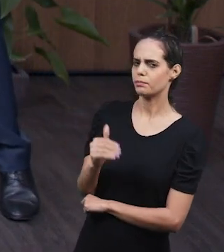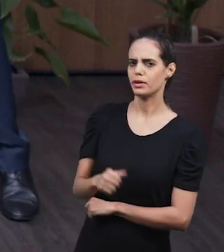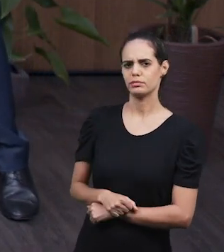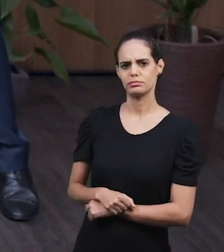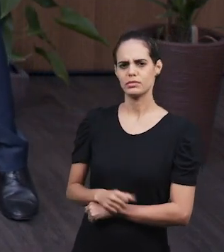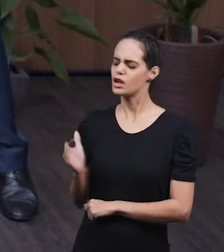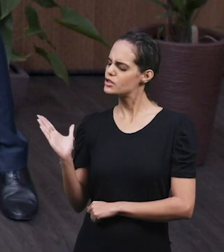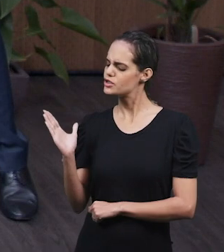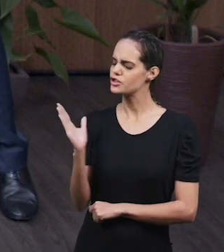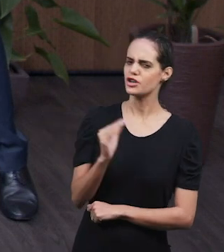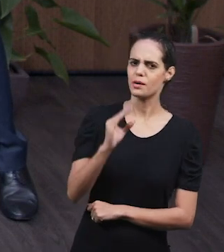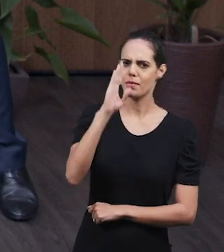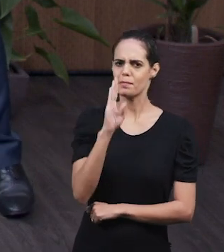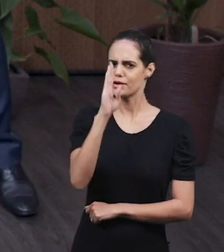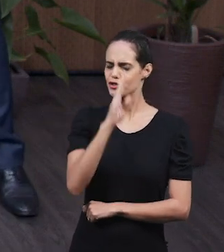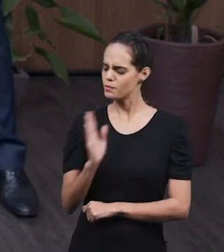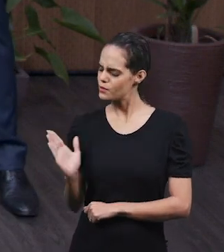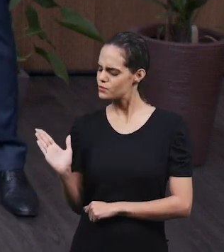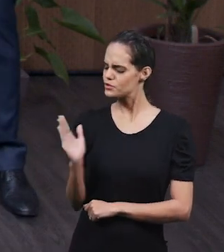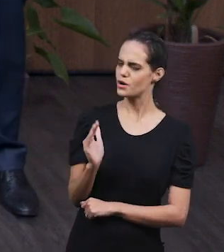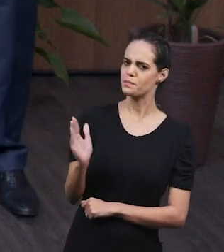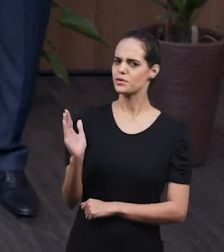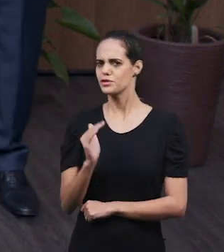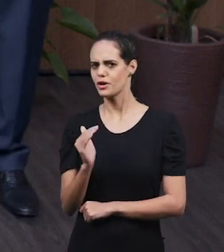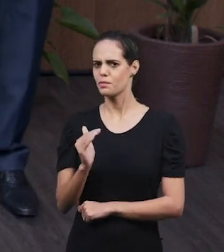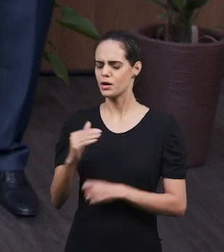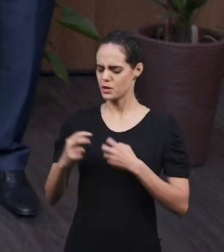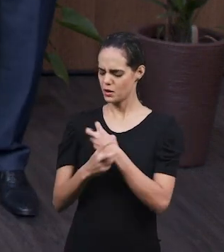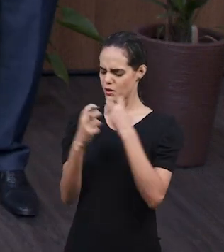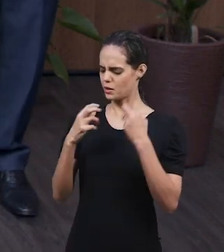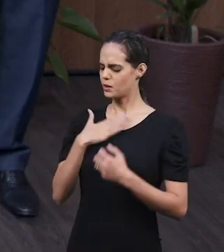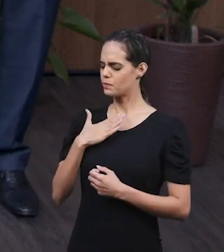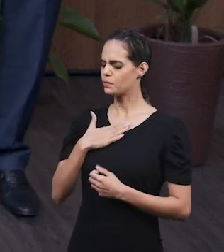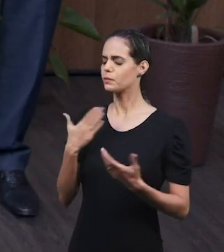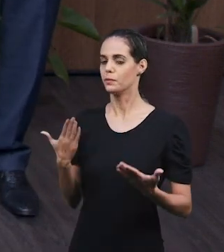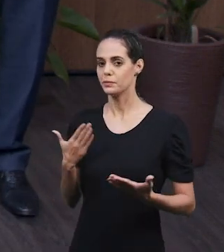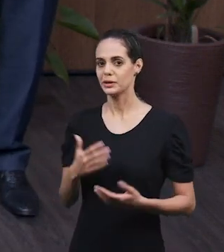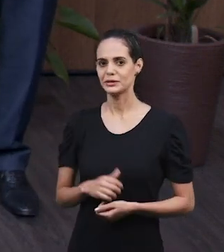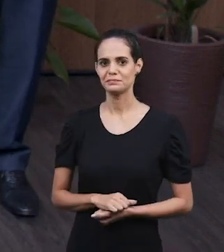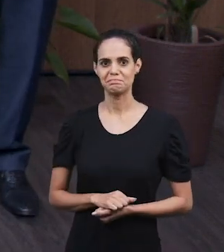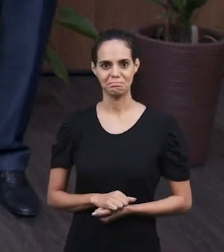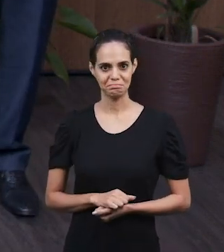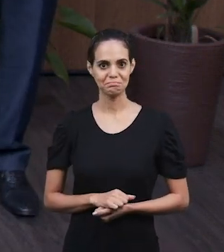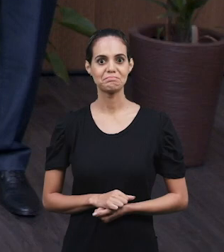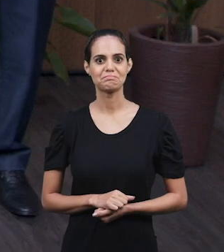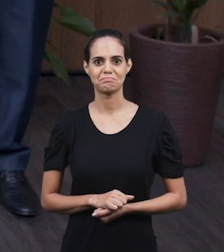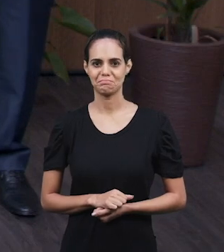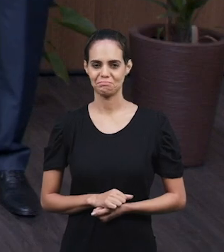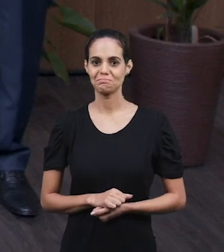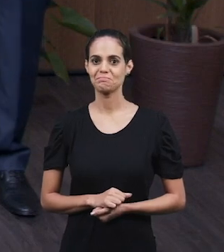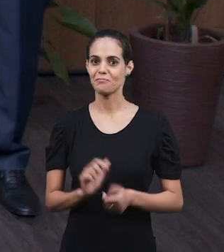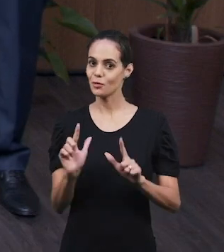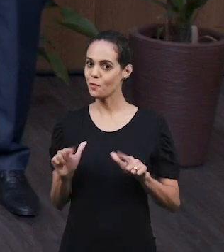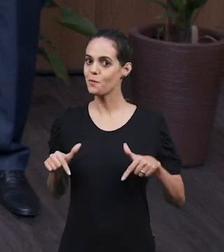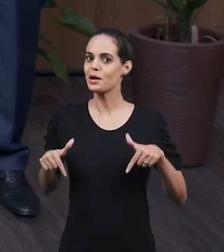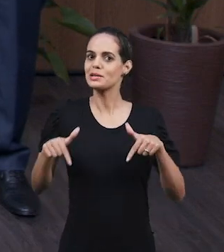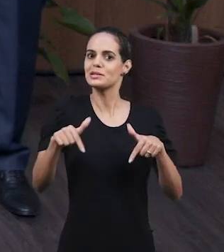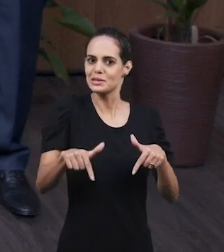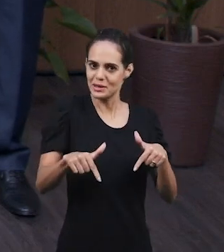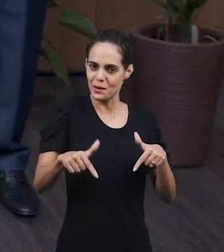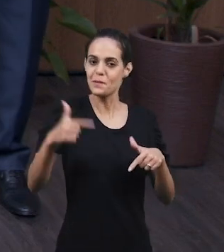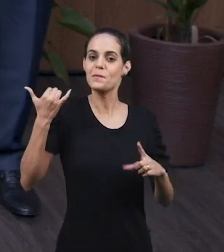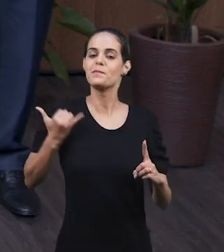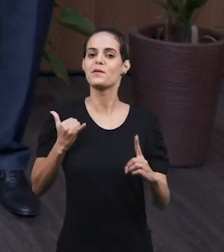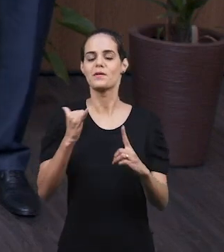dit qu'on l'appelle. Appelle l'homme, appelle celui qui me demande. Et l'autre, un autre